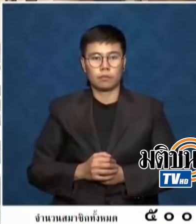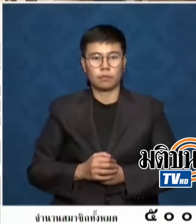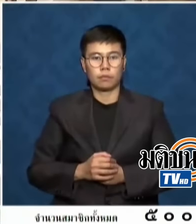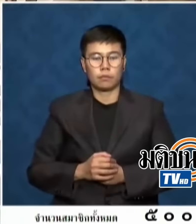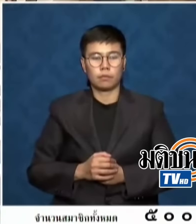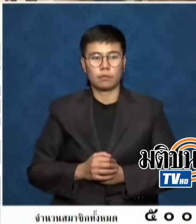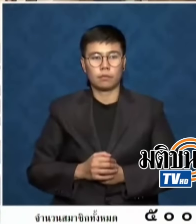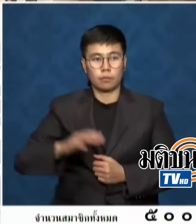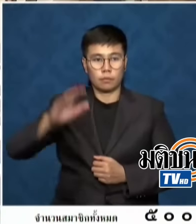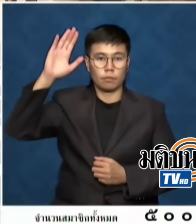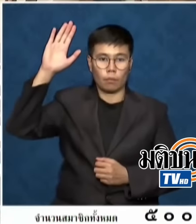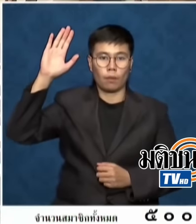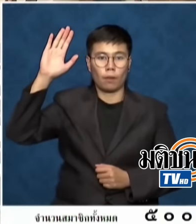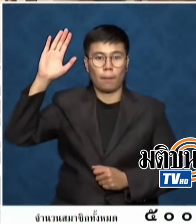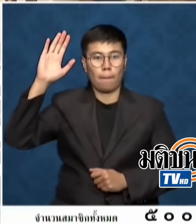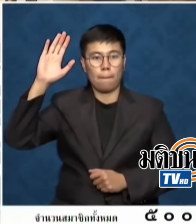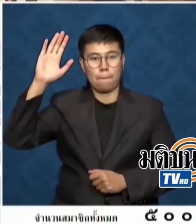จากไหนครับ ท่านประธานครับ